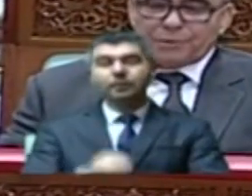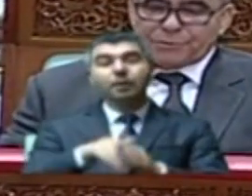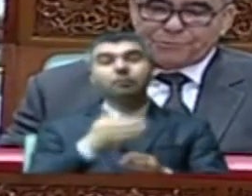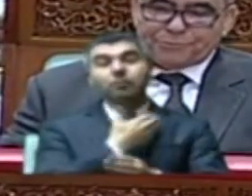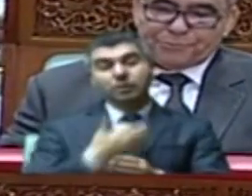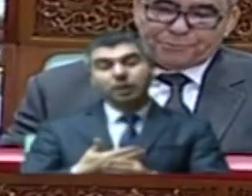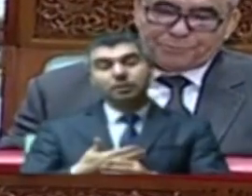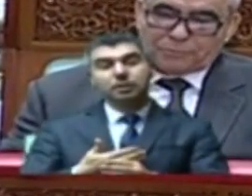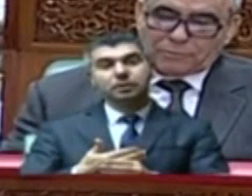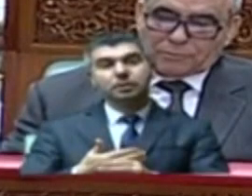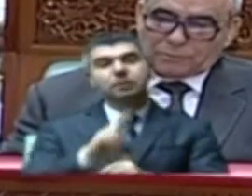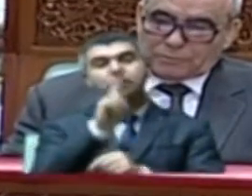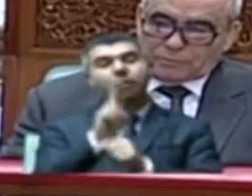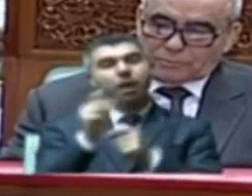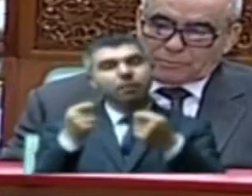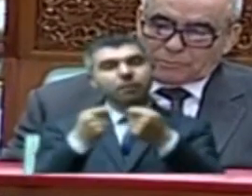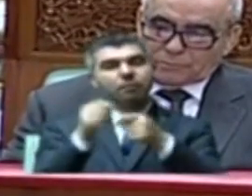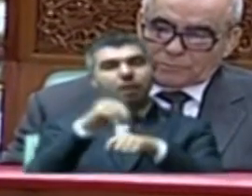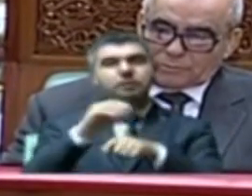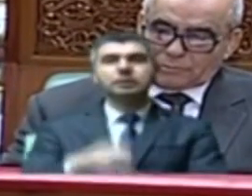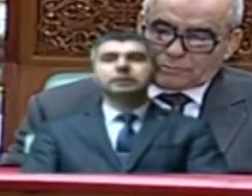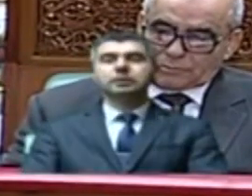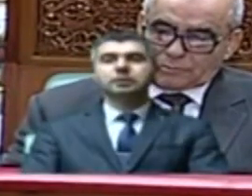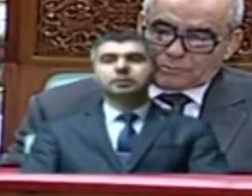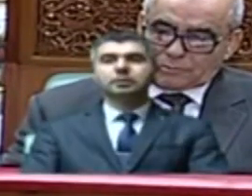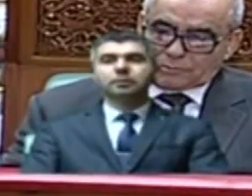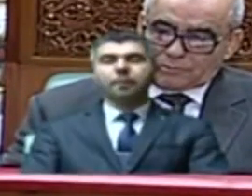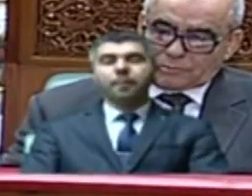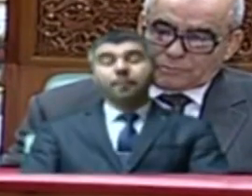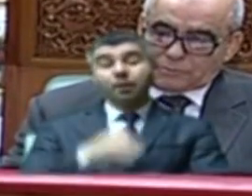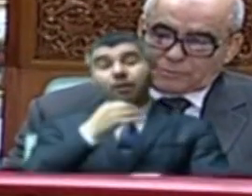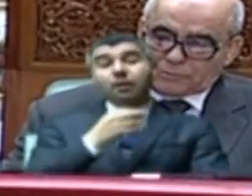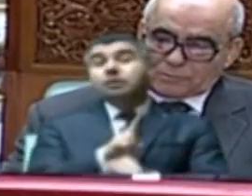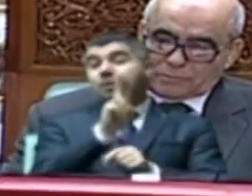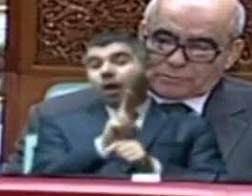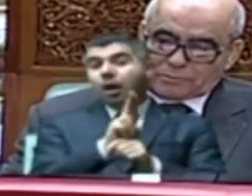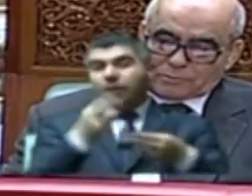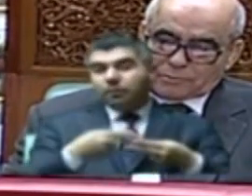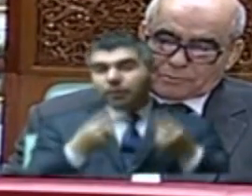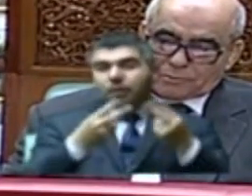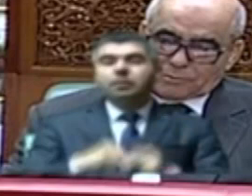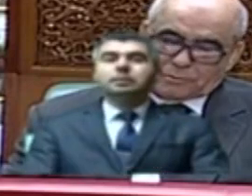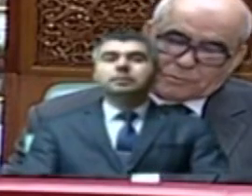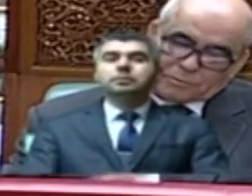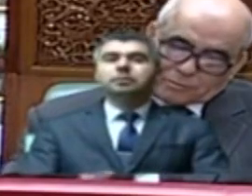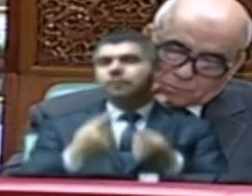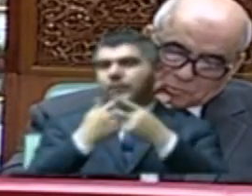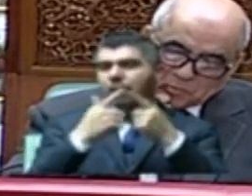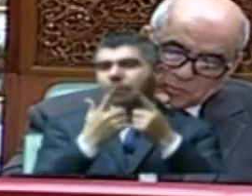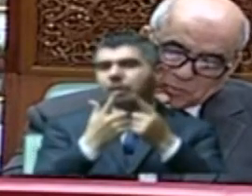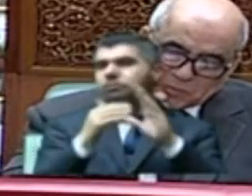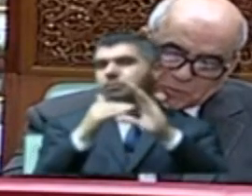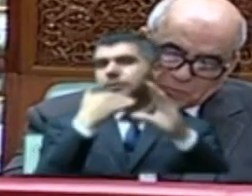فريق الاستقلالي في إطار التعقيب. شكرا سيد الوزير. في الحقيقة طرحنا لكم هذا السؤال لأنه تنتوصلوا بواحد العدد